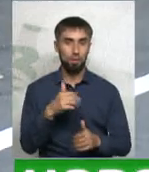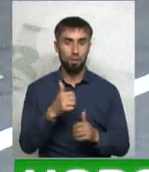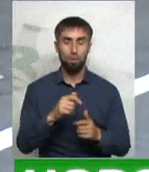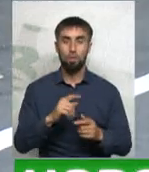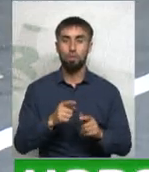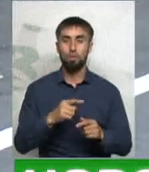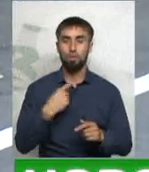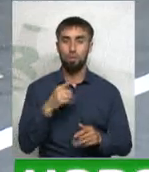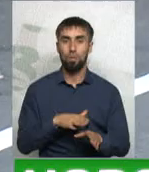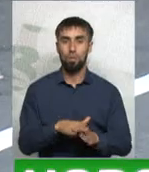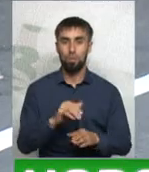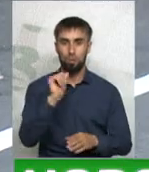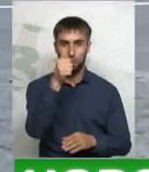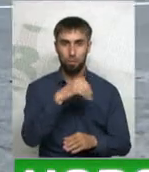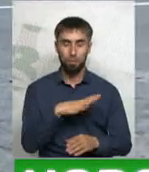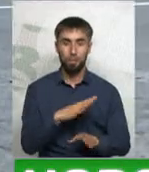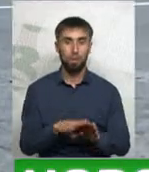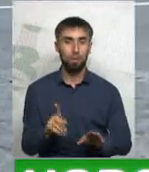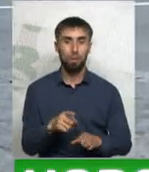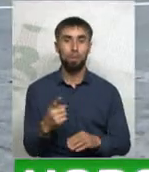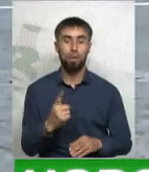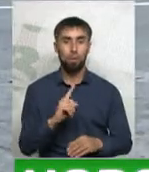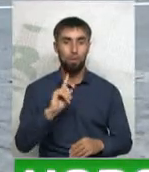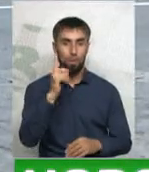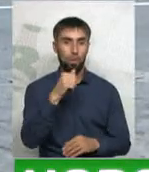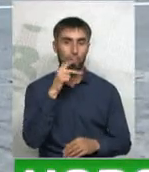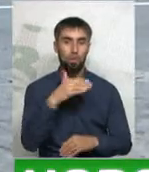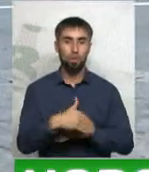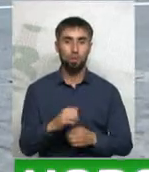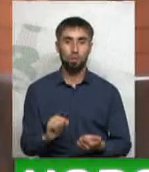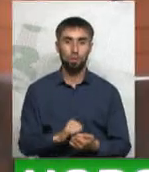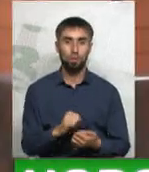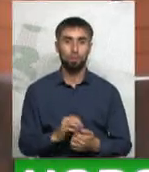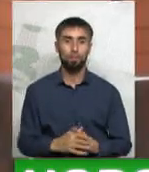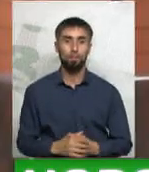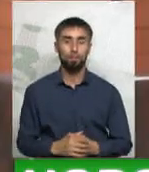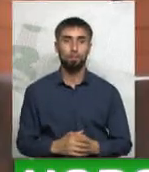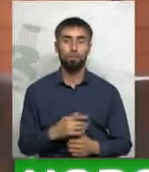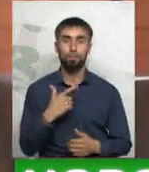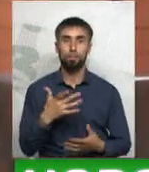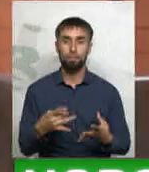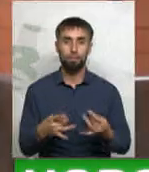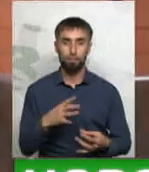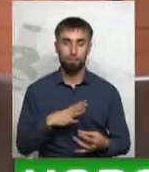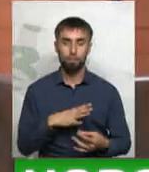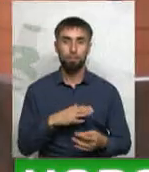год, вспоминают местные жители. Так что это первый год, когда улица сухая.